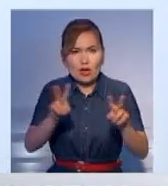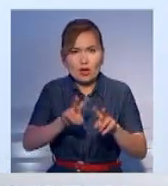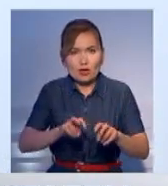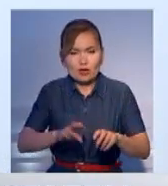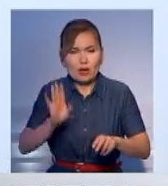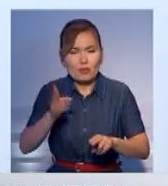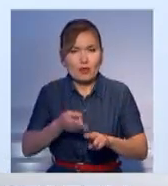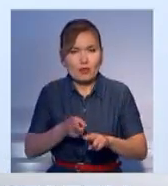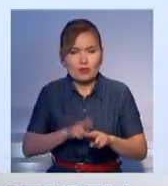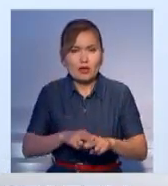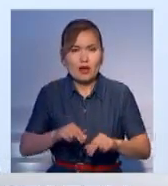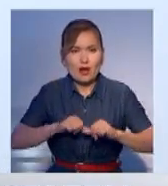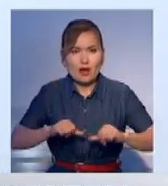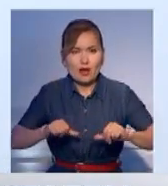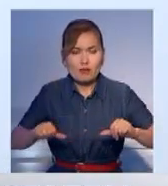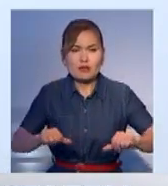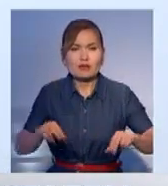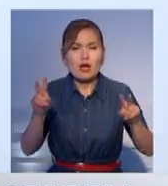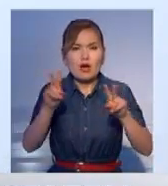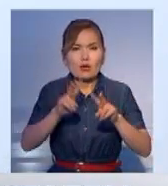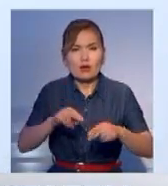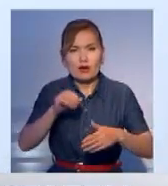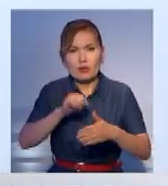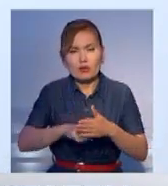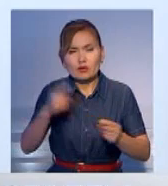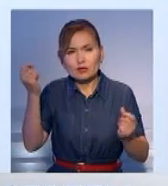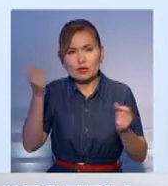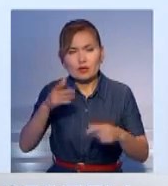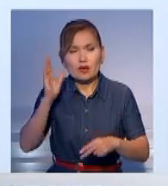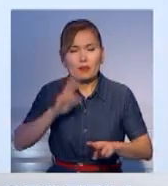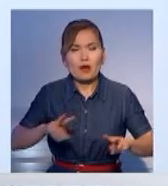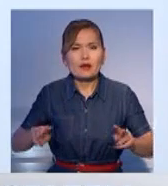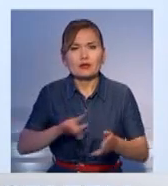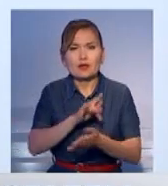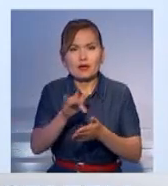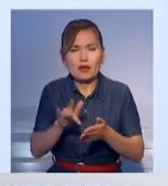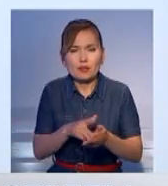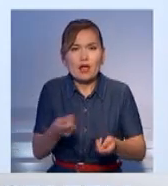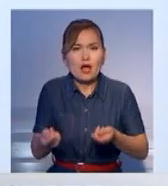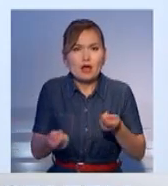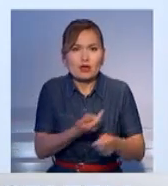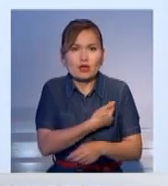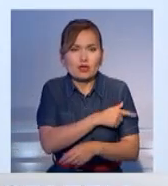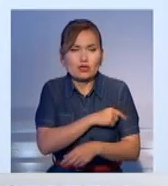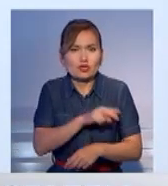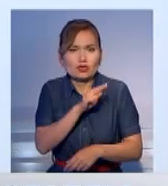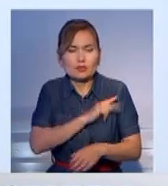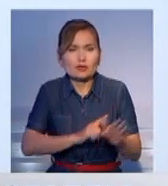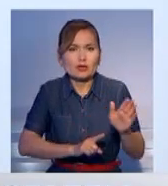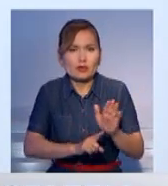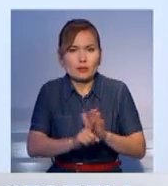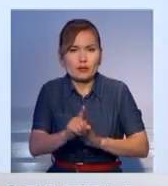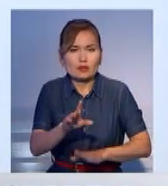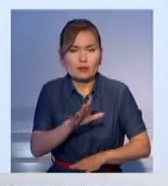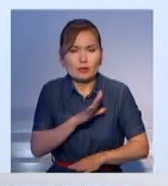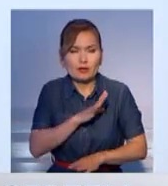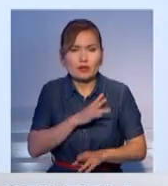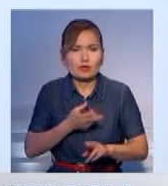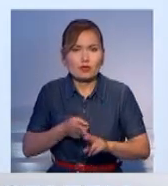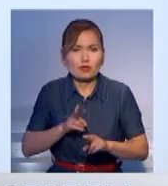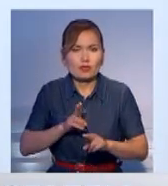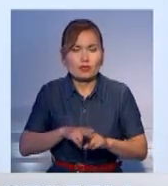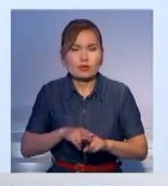Арнайы штаб құрылған, біздің Алматы Астана қаласының мен әкімшілігімен бірге жұмыс істеп жатырмыз. Енді жаңа